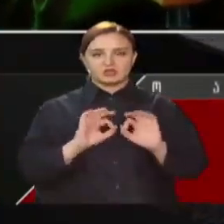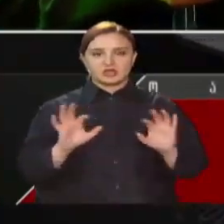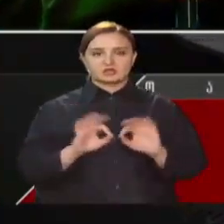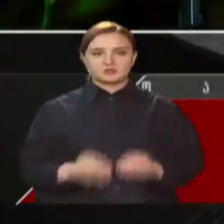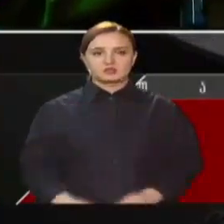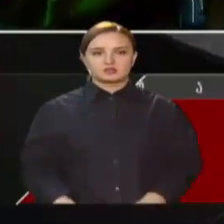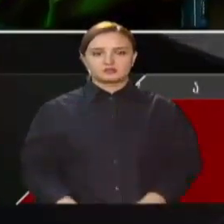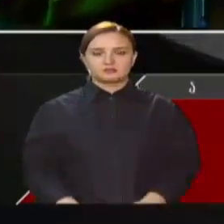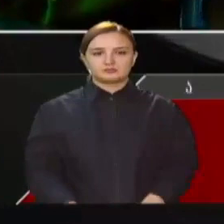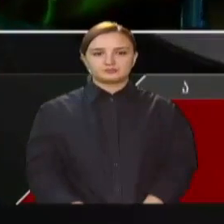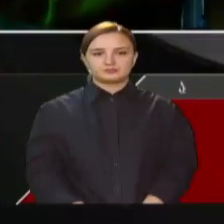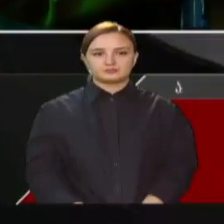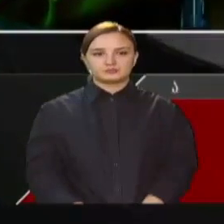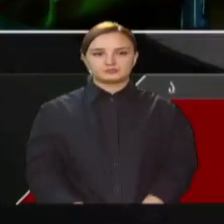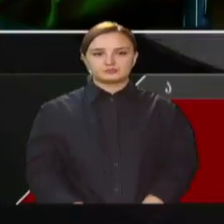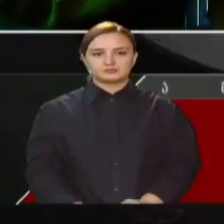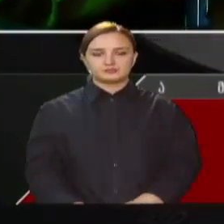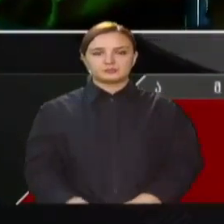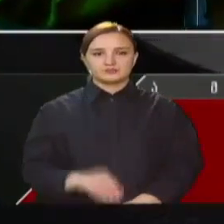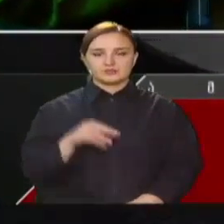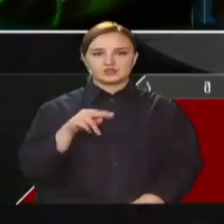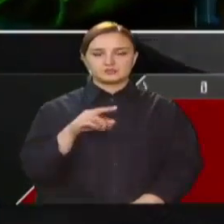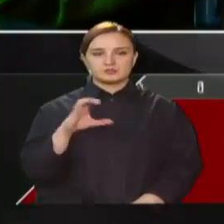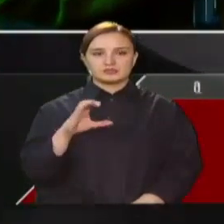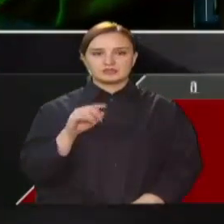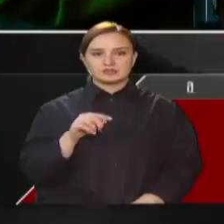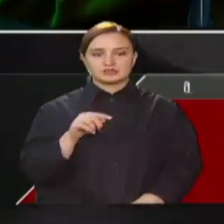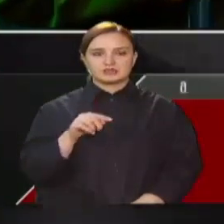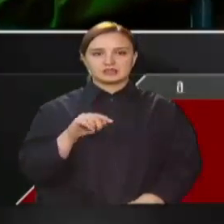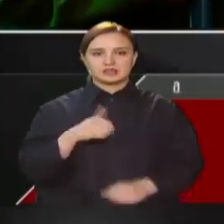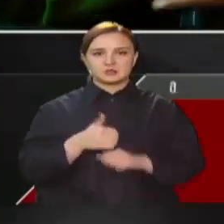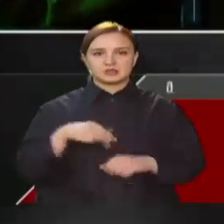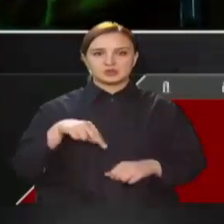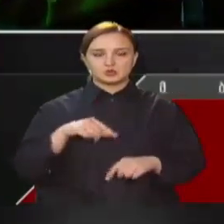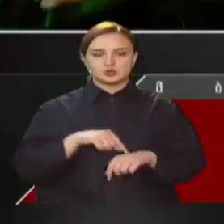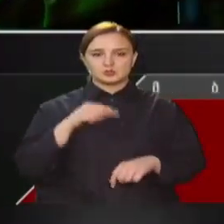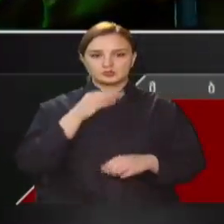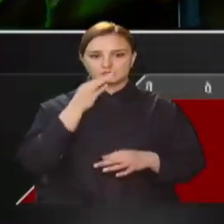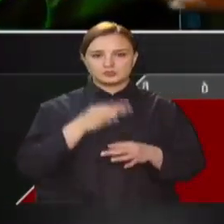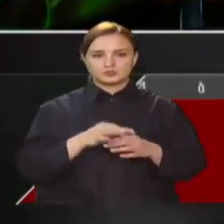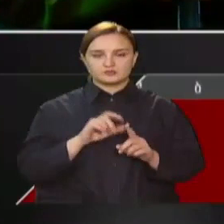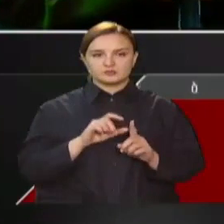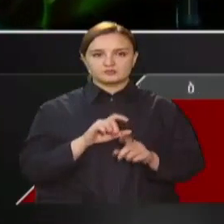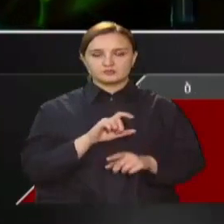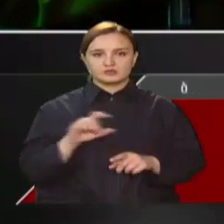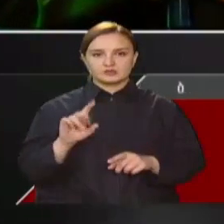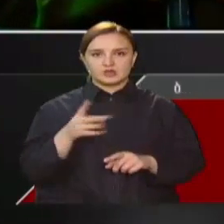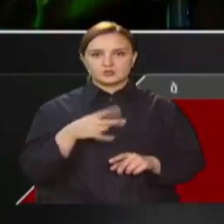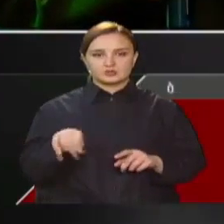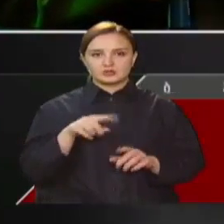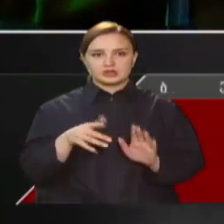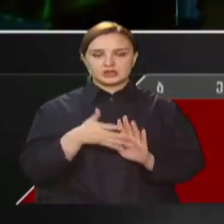რომ შპს-ის გენერალური დირექტორი გძნობს პასუხისმგებლობას, თუმცა ეს ფრაზა არ უნდა ყოფილიყო გაგებული